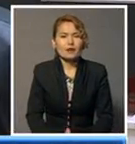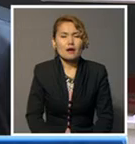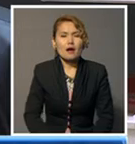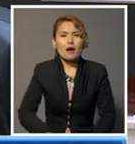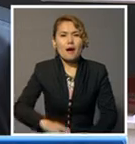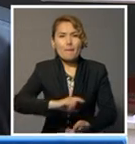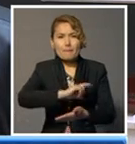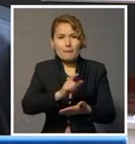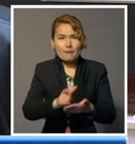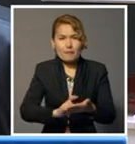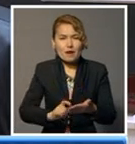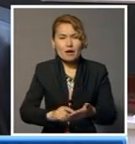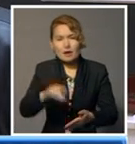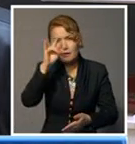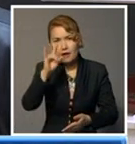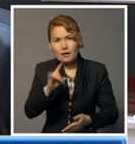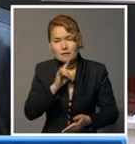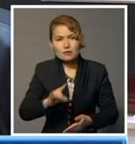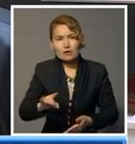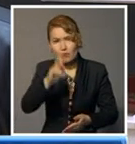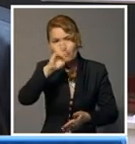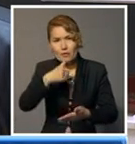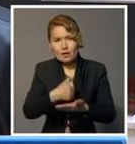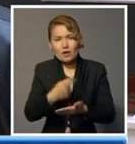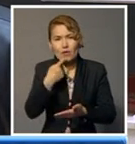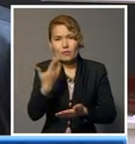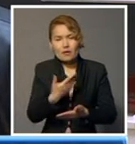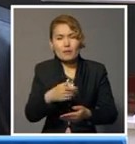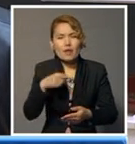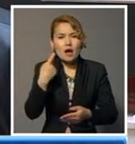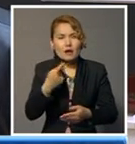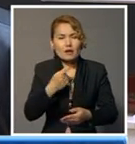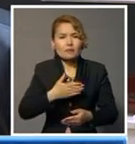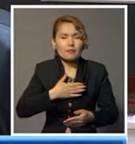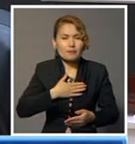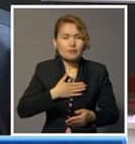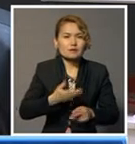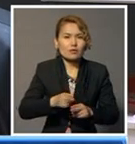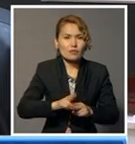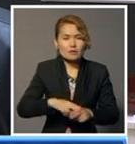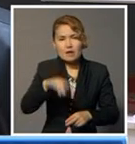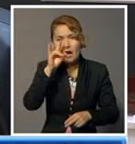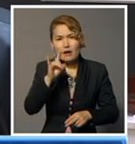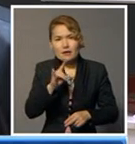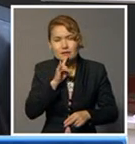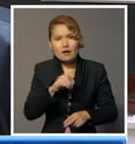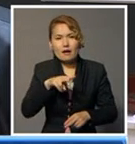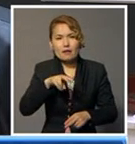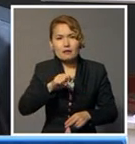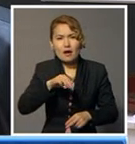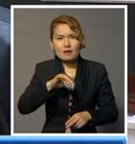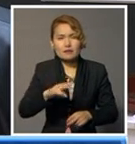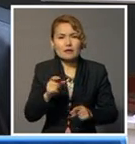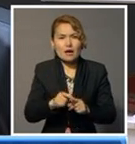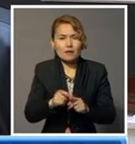Мақалада айтылған бәсекеге қабілеттілік жайына тоқталсақ, яғни өзіңнің ұлттық ерекшелігіңді сақтай отырып, өзгелермен бір деңгейде болу керек. Ал ол